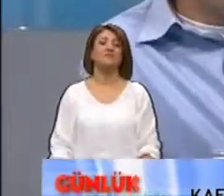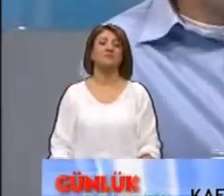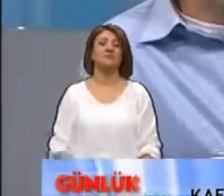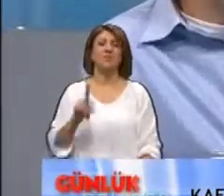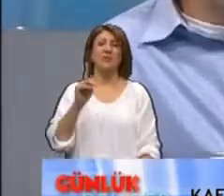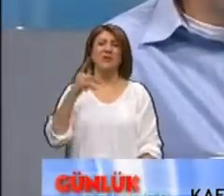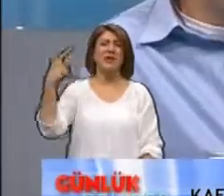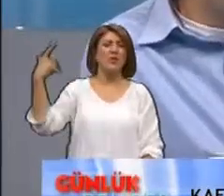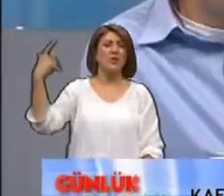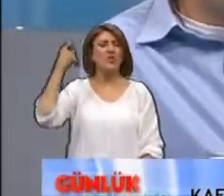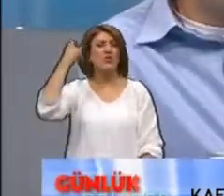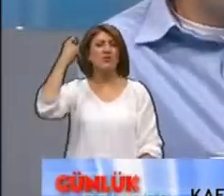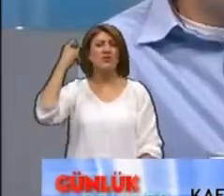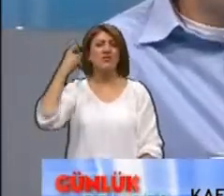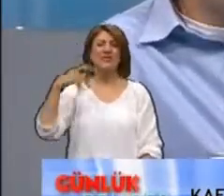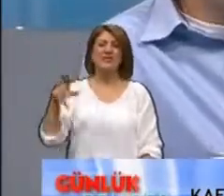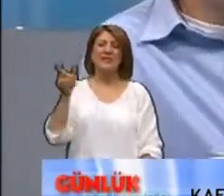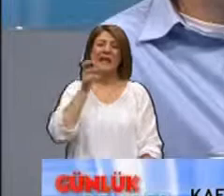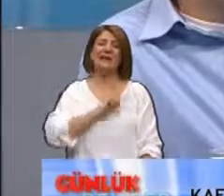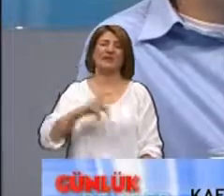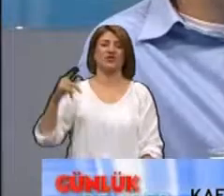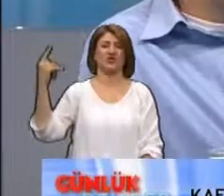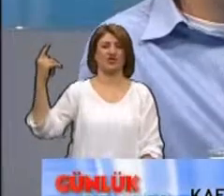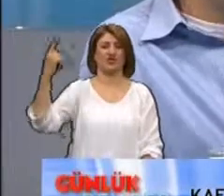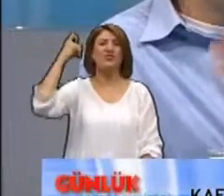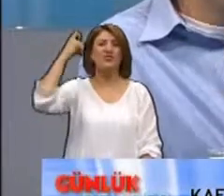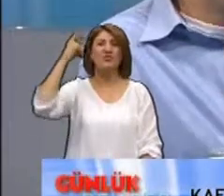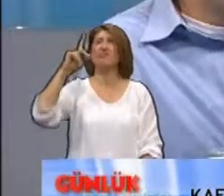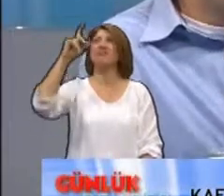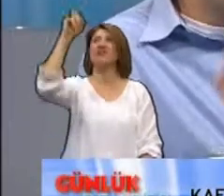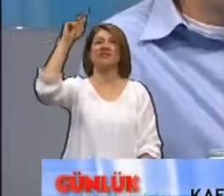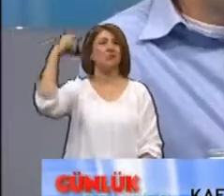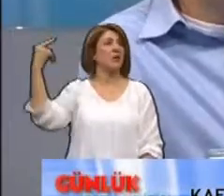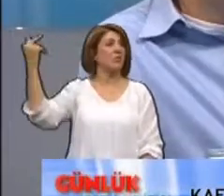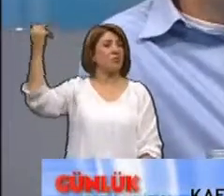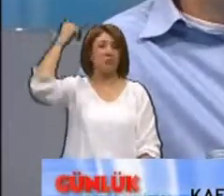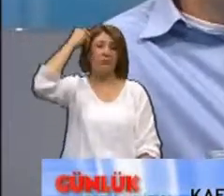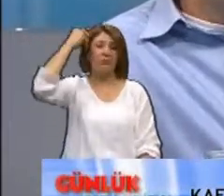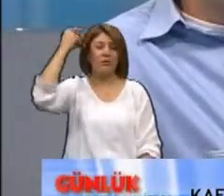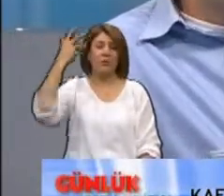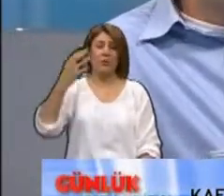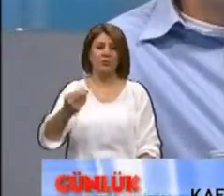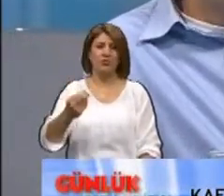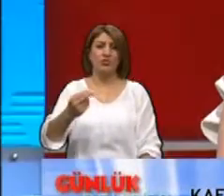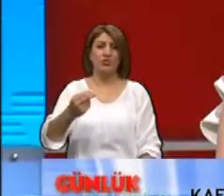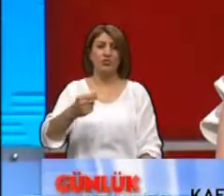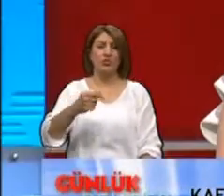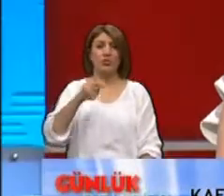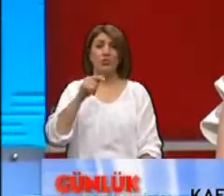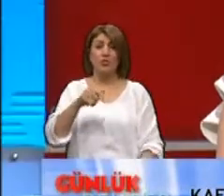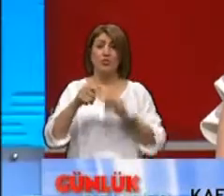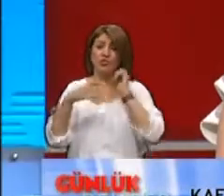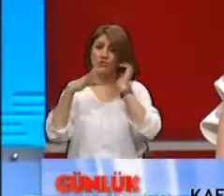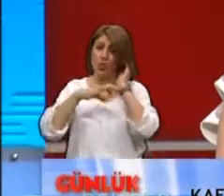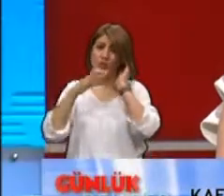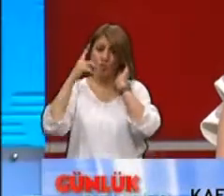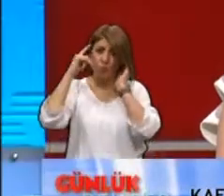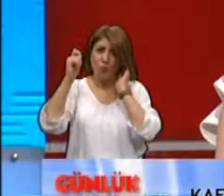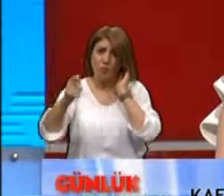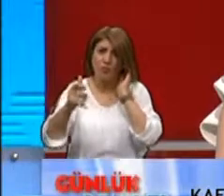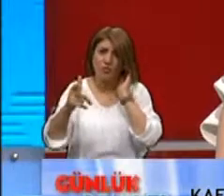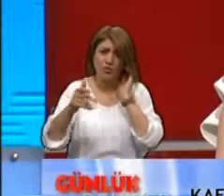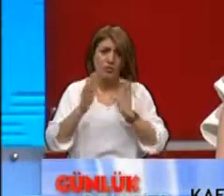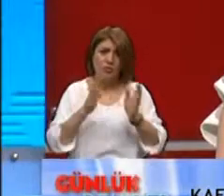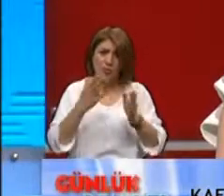yani kurşun hani serseri kurşun derler. Kurşun. Şey derler ya bir şey için atılırken buna gelmiş. Peki o şekilde hakikaten bunu bir doktora danıştın mı? Öyle devam